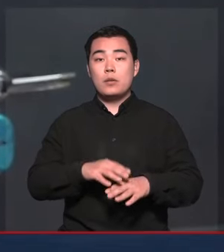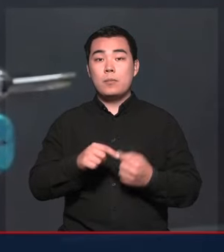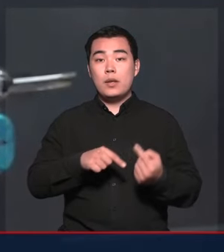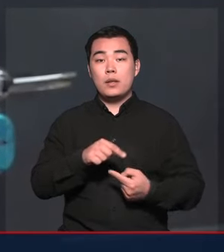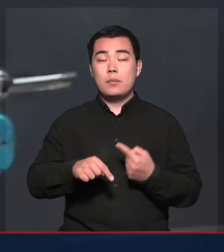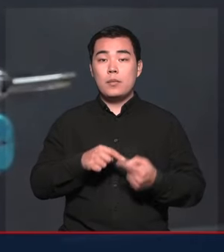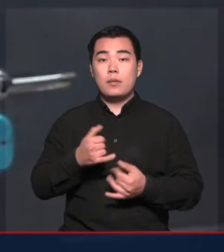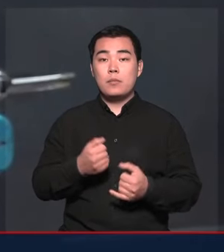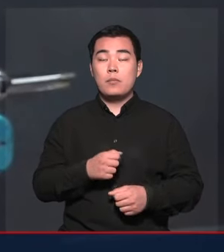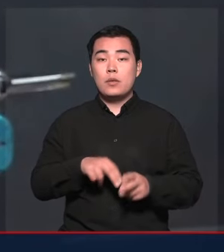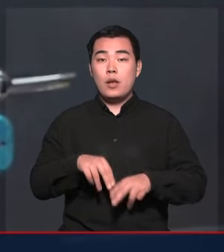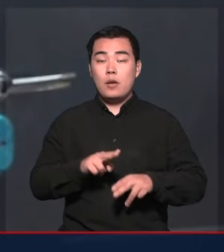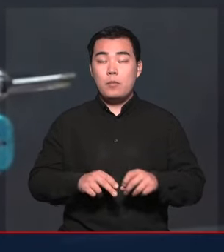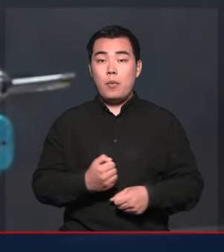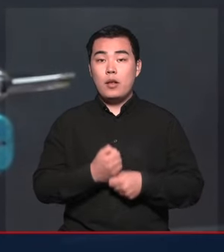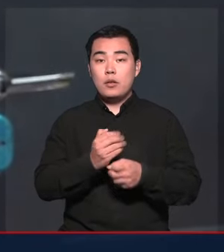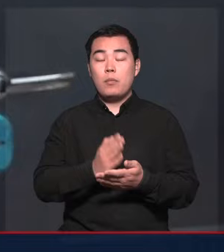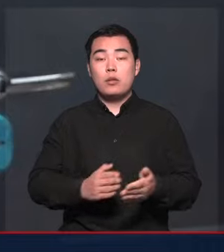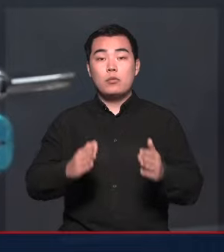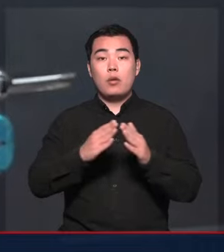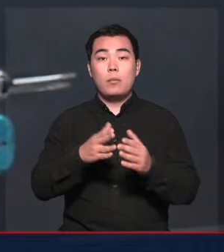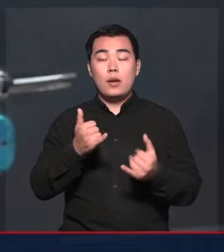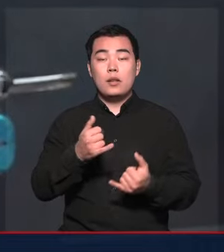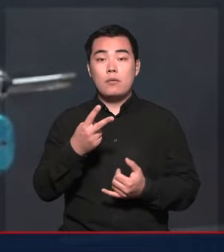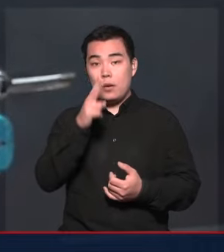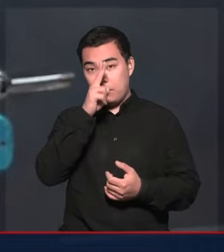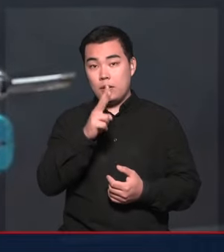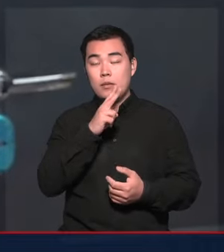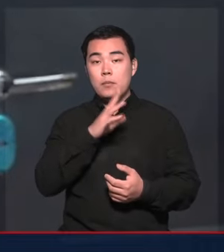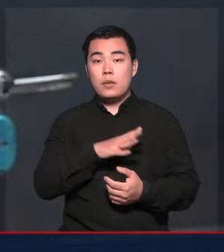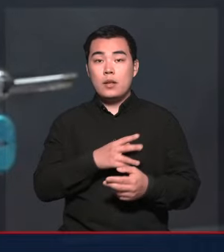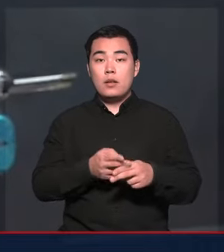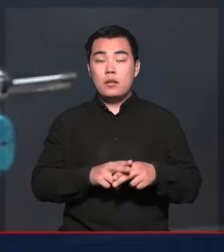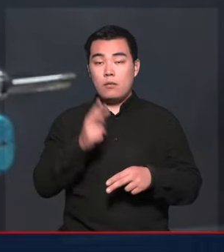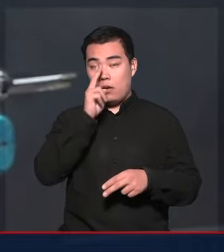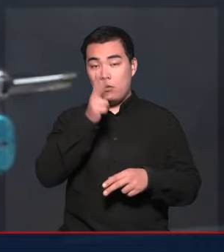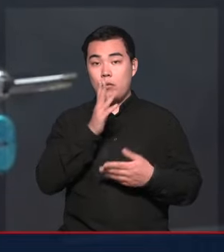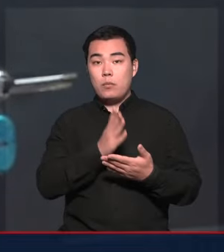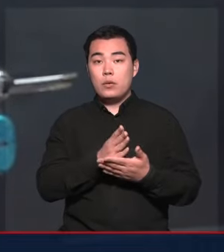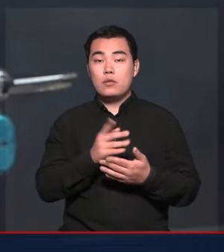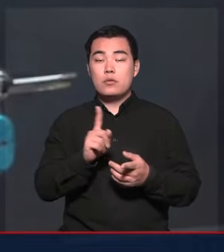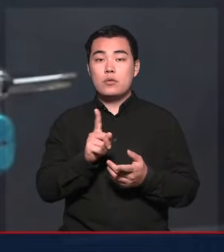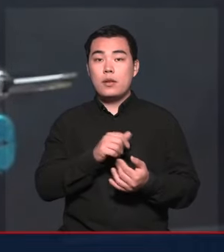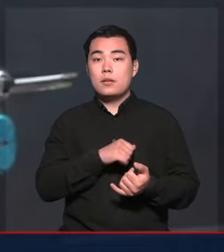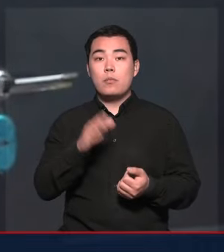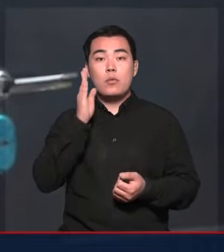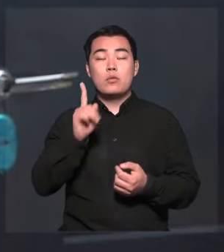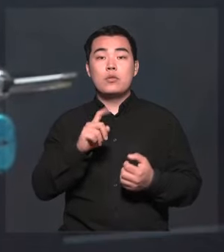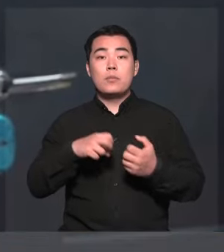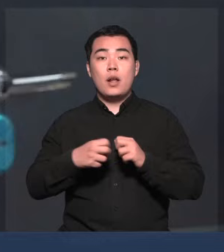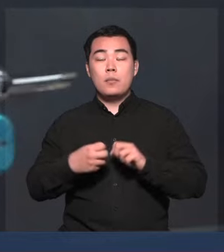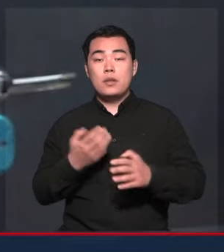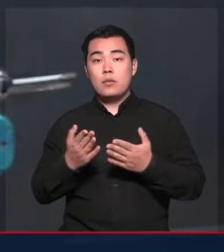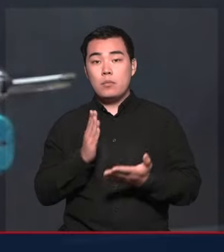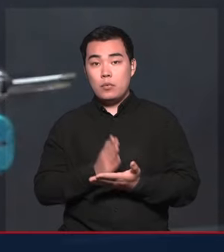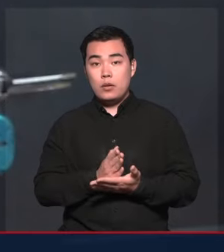Строилось все это быстро за 2 месяца. Баспаналар 2 айда салынды, сондықтан 2 жыл кепілдік беріледі. Яғни болашақта қандай да бір кемшілік